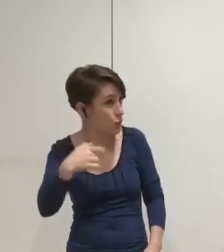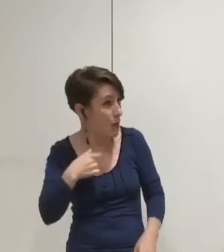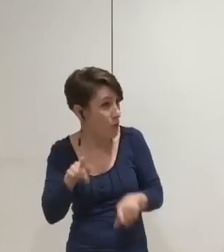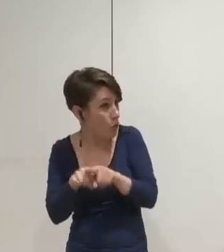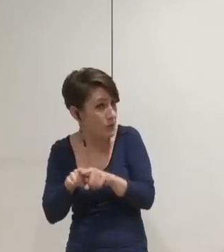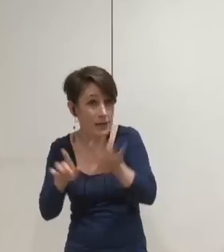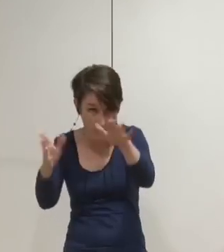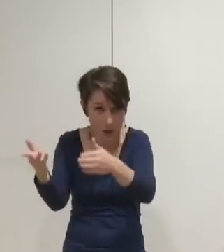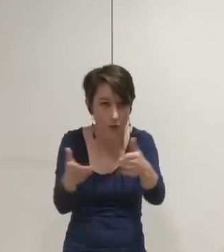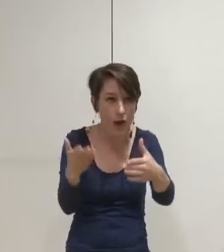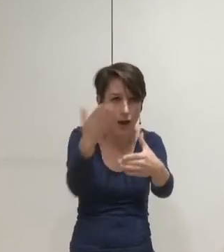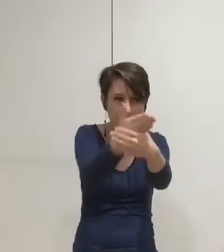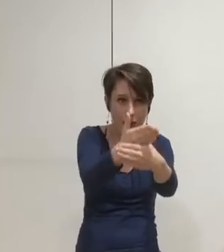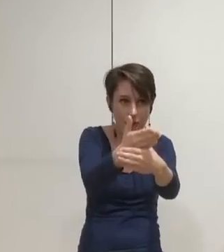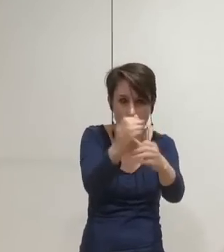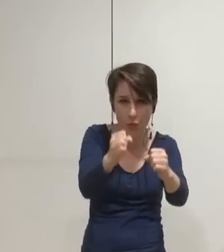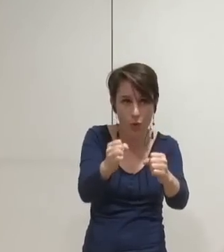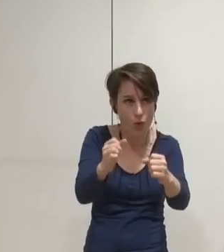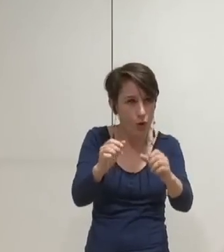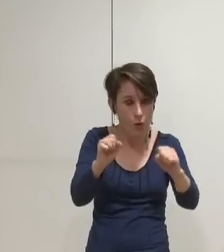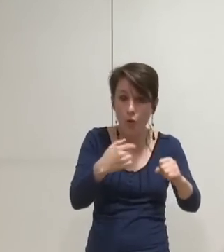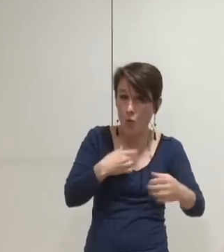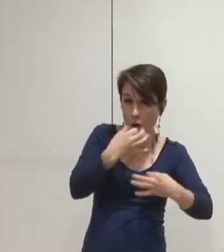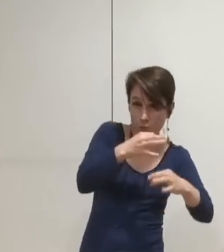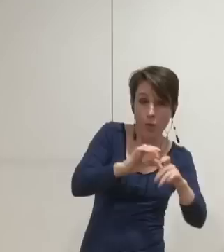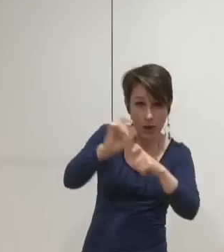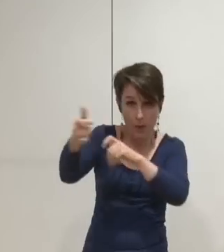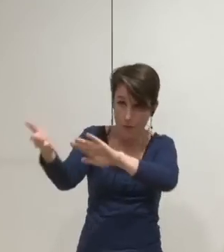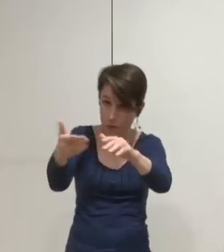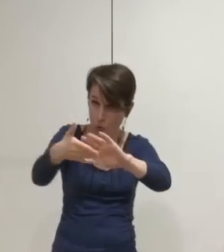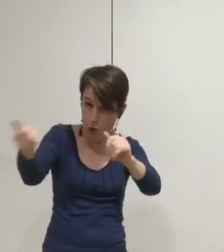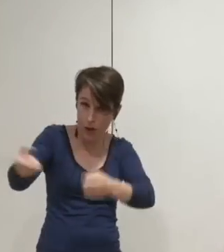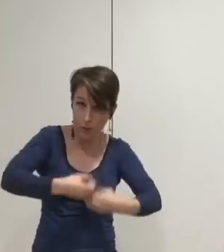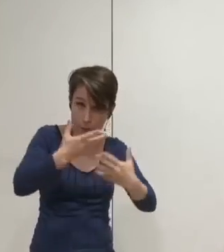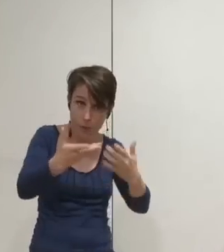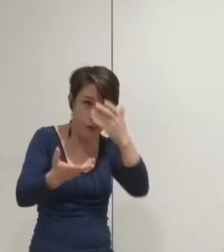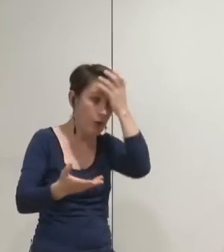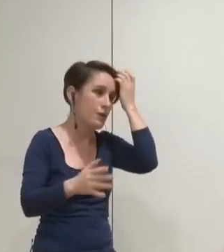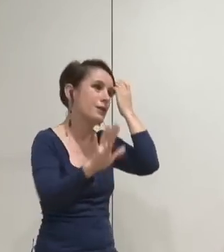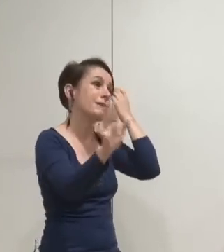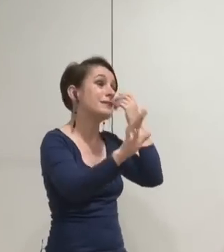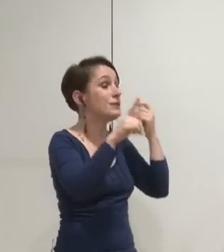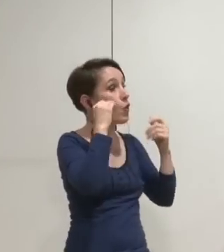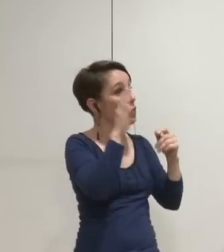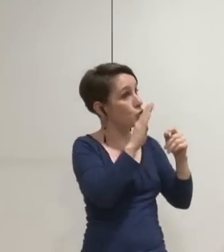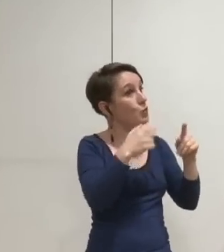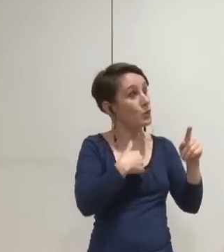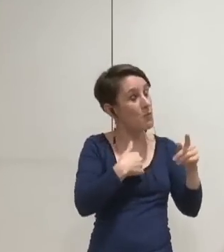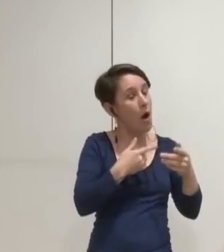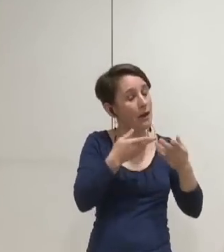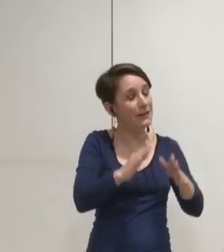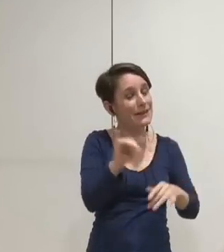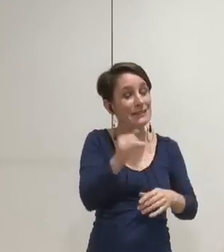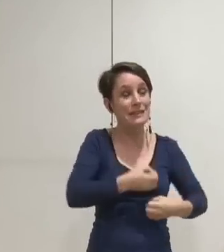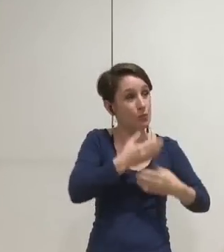intervenez si vous voulez si vous voulez vous parlez après moi Madame compara d'accord en fait c'est moi qui distribu la parole monsieur Bron vous avez la parole vous pouvez continuerah oui alors